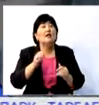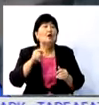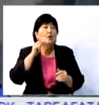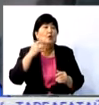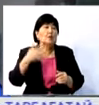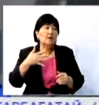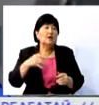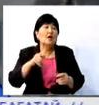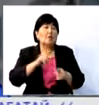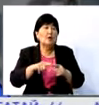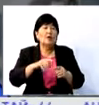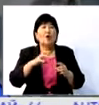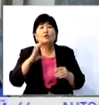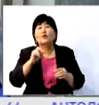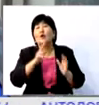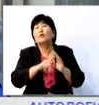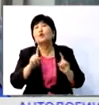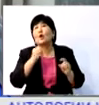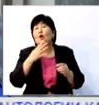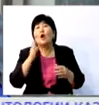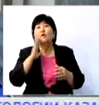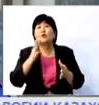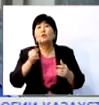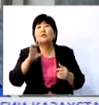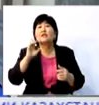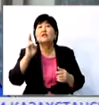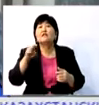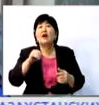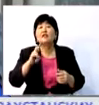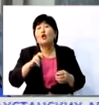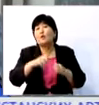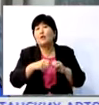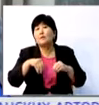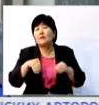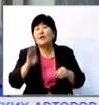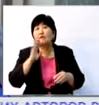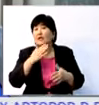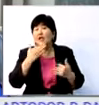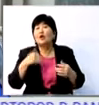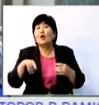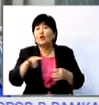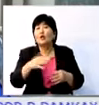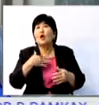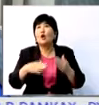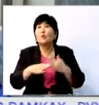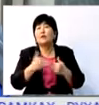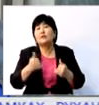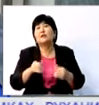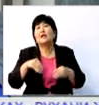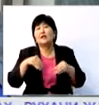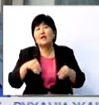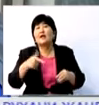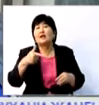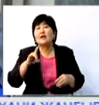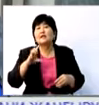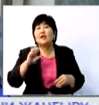50, морковь, свекла по 80. Что хорошо, воду берем из скважины. Поэтому проблем с поливом не было. В районе нам помогли со спашкой, с